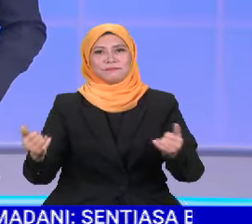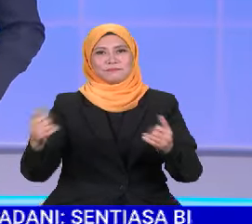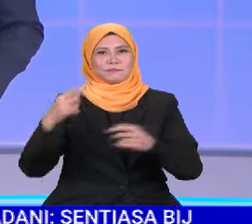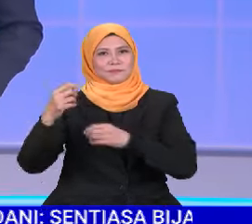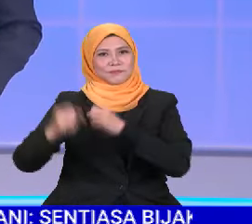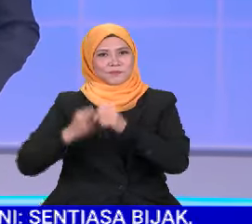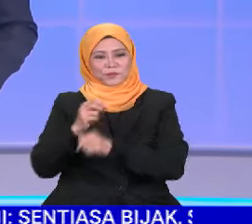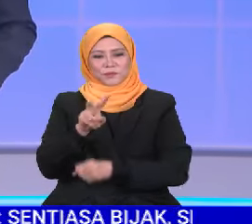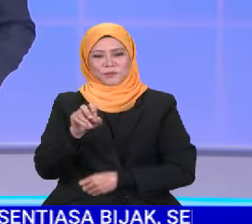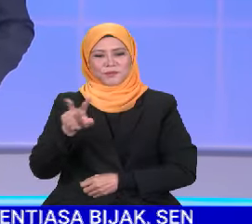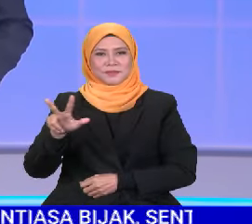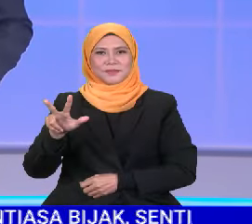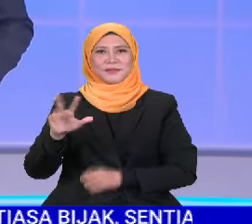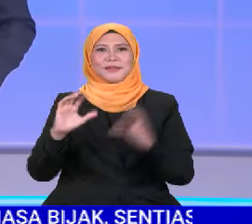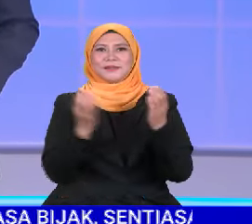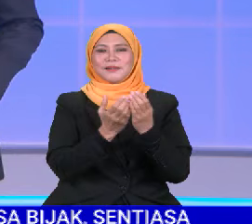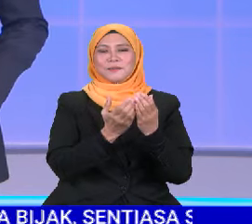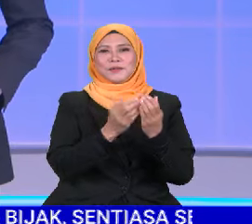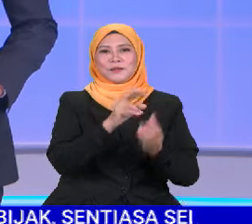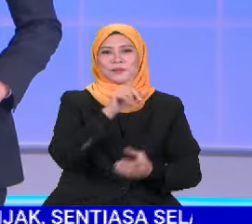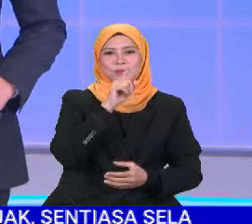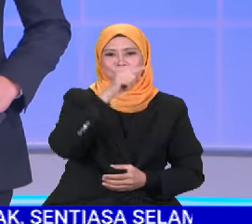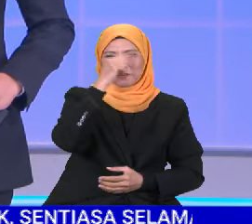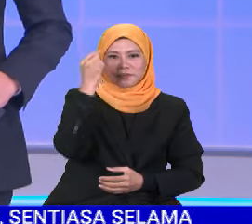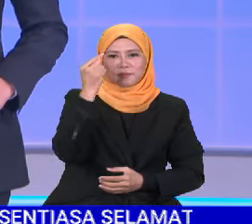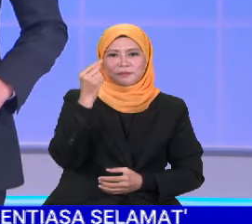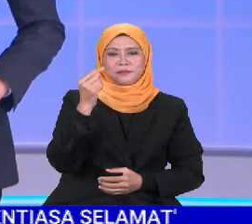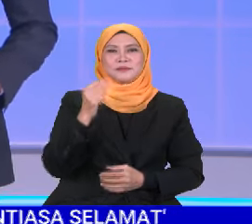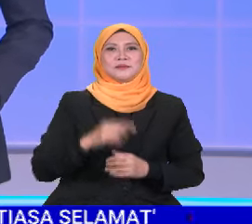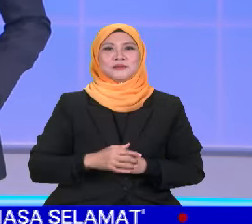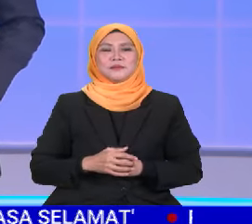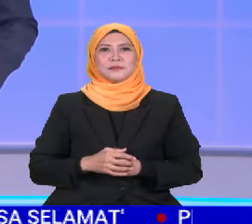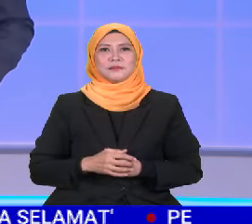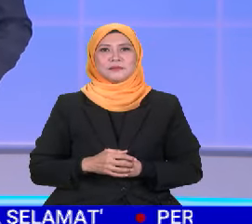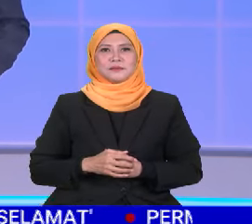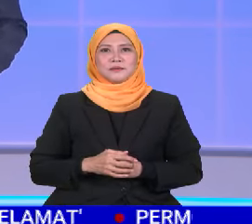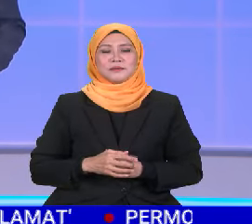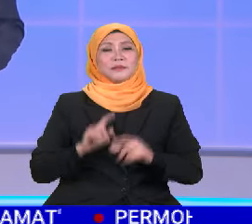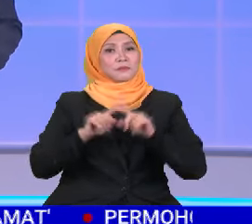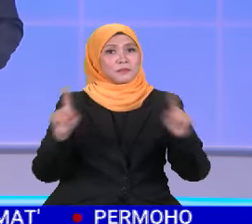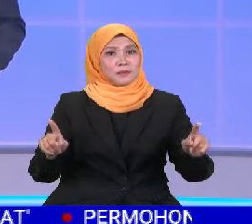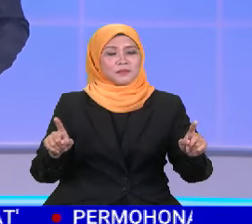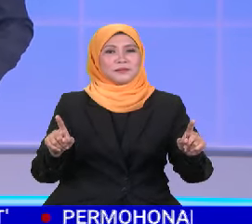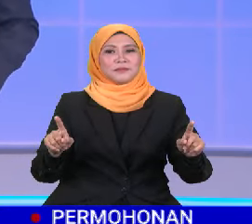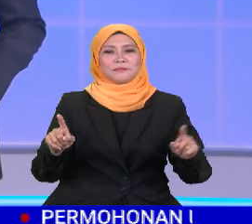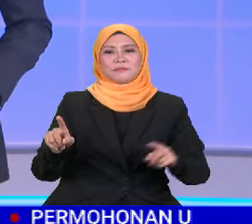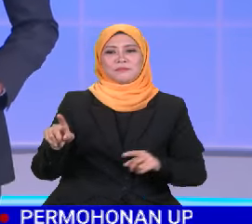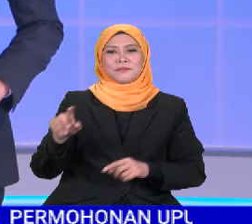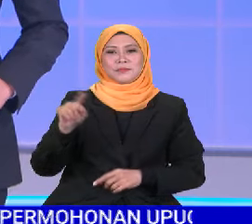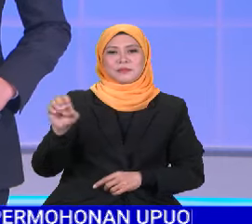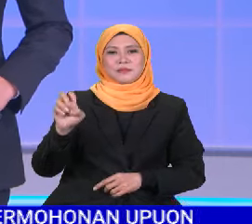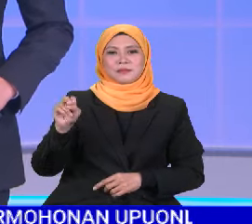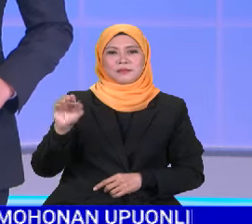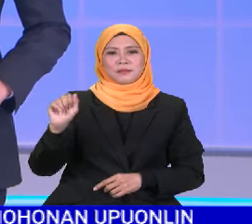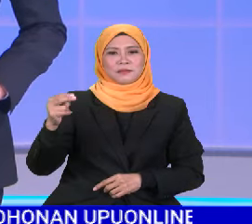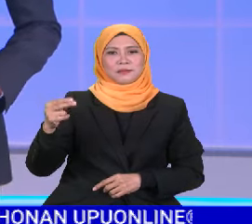pramusim 2023 kepada klub Rusia Zenit St. Petersburg. Kerana itu bagaimanapun sudah diduga, memandangkan Zenit yang juga